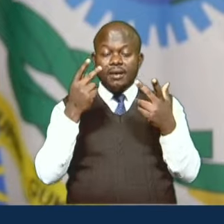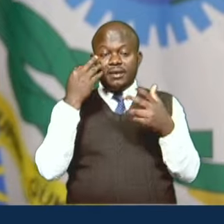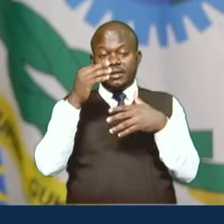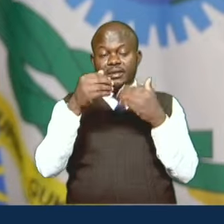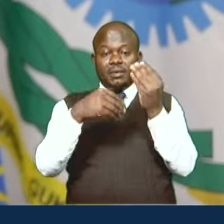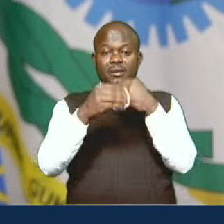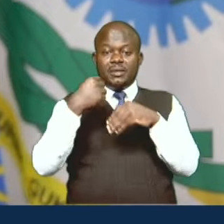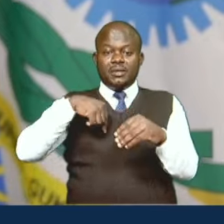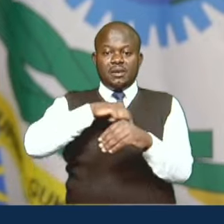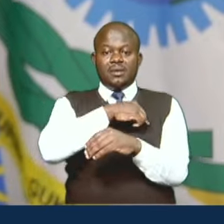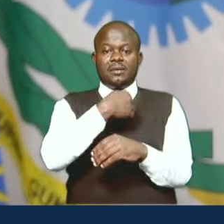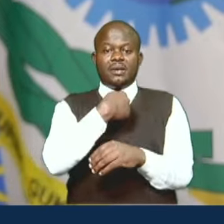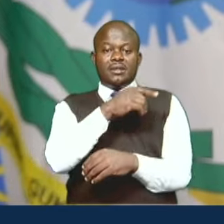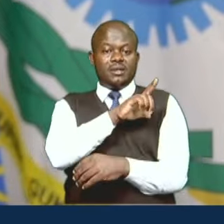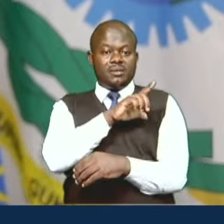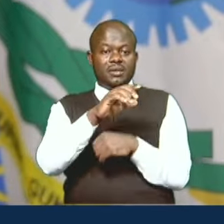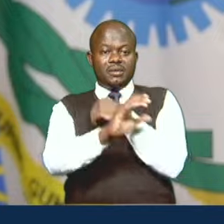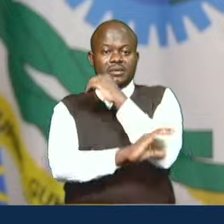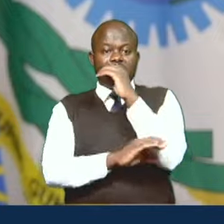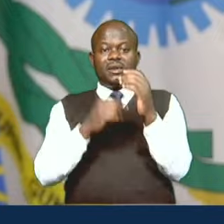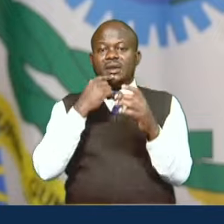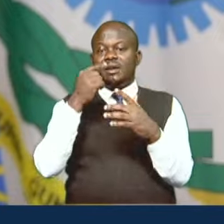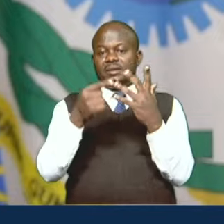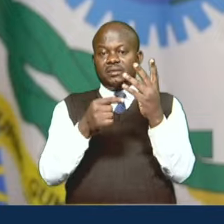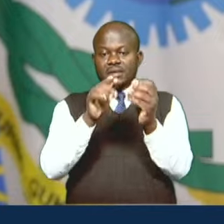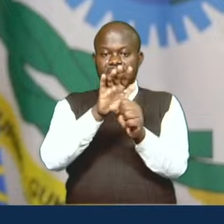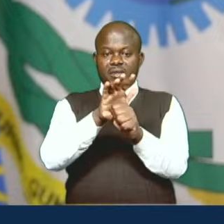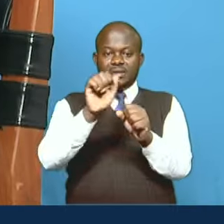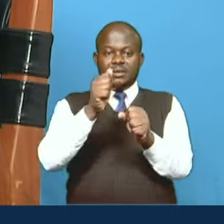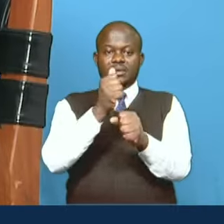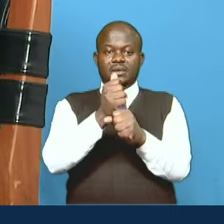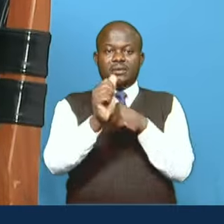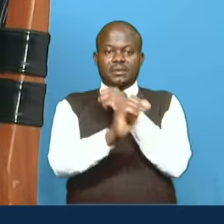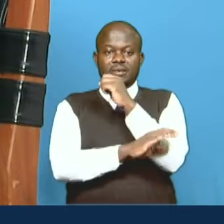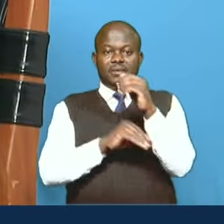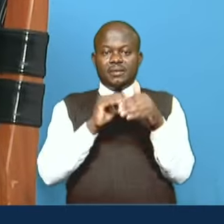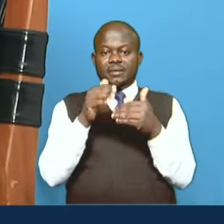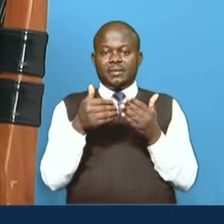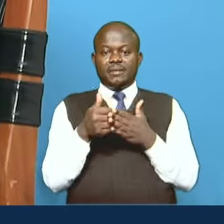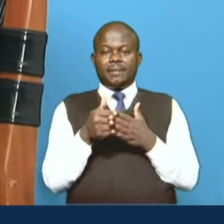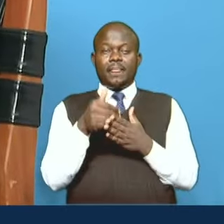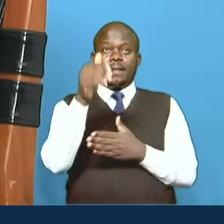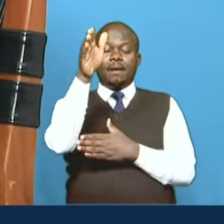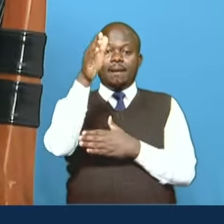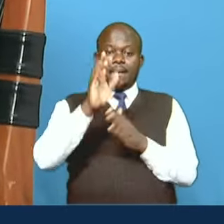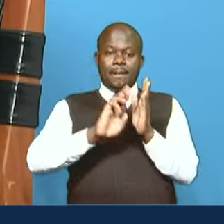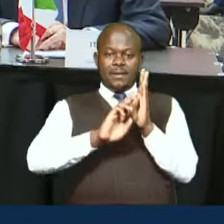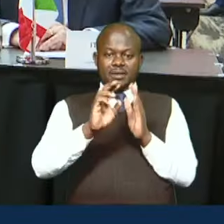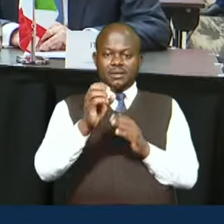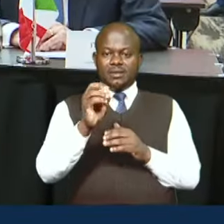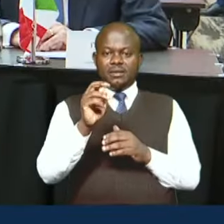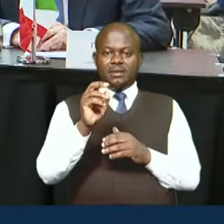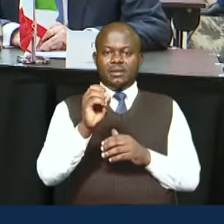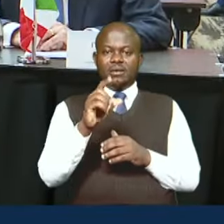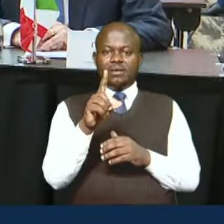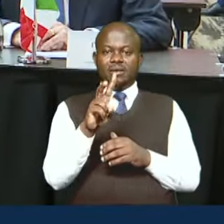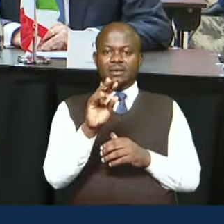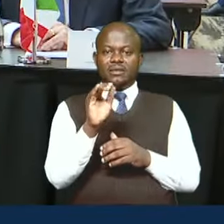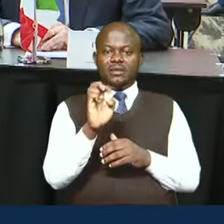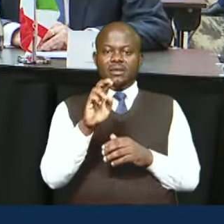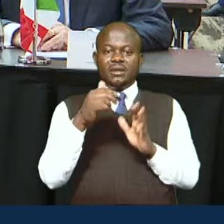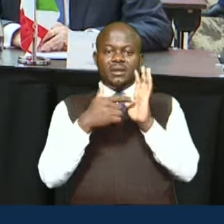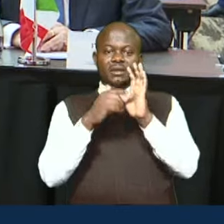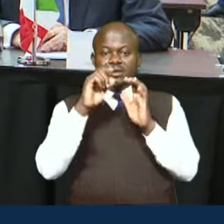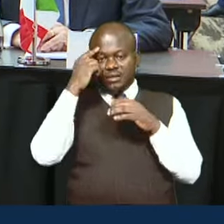bacu bagira amahirwe muri ibyo bihugu. Hari byinshi cyane dushobora gukorana n'ibyo bihugu byose. Ambassador Nduhungirehe kandi agaragaza ko Leta y'u Rwanda izakomeza